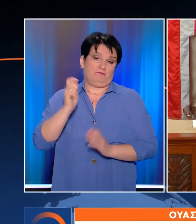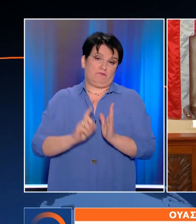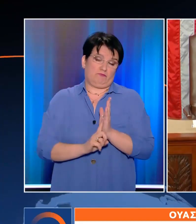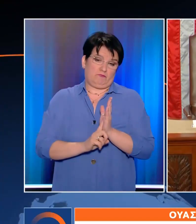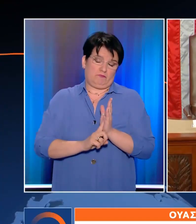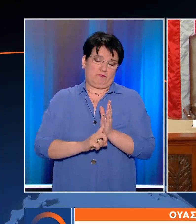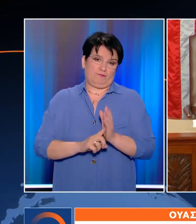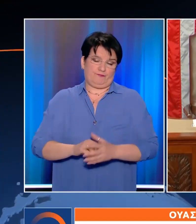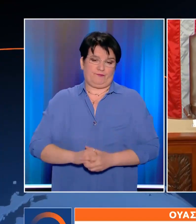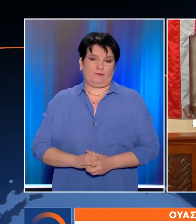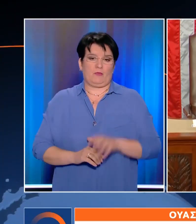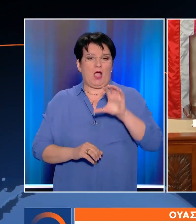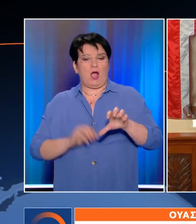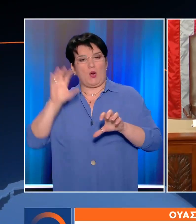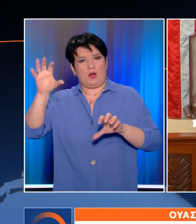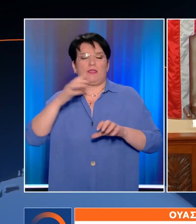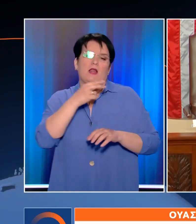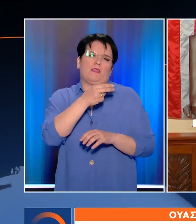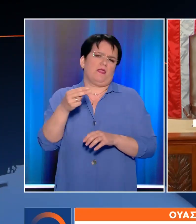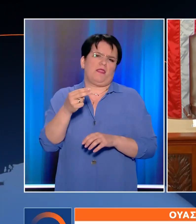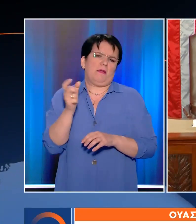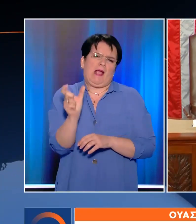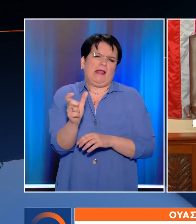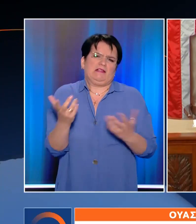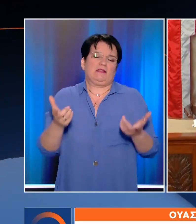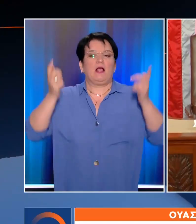της χώρας τους. Τη δημοκρατία με μία λέξη.